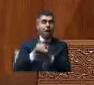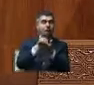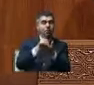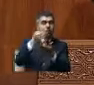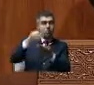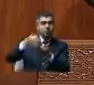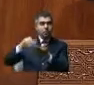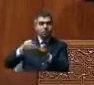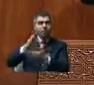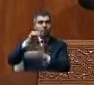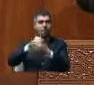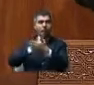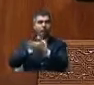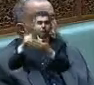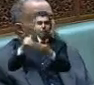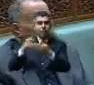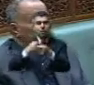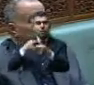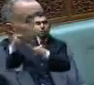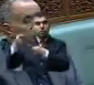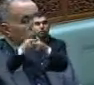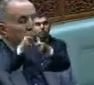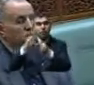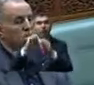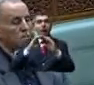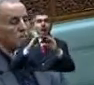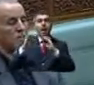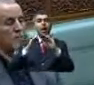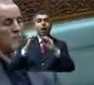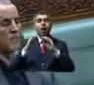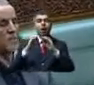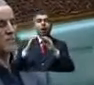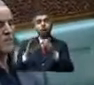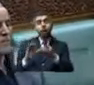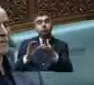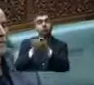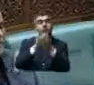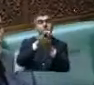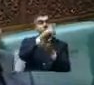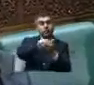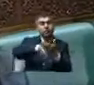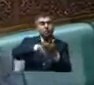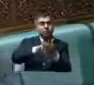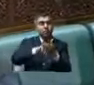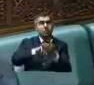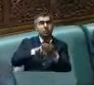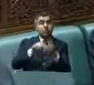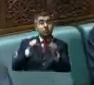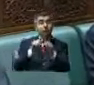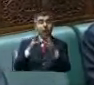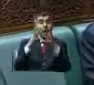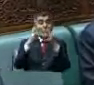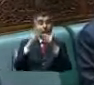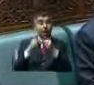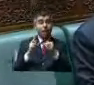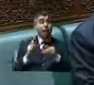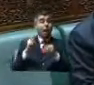ووفت بالتزاماتها المالية فيما يخص الحوار الاجتماعي، وهو ما كلفها هذا الإخوان